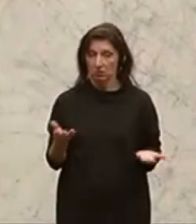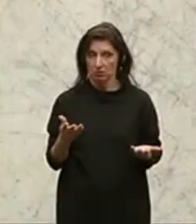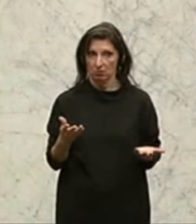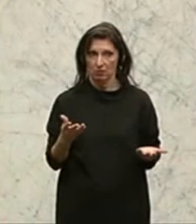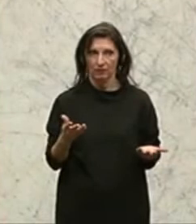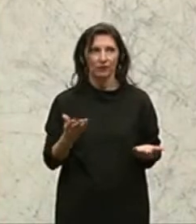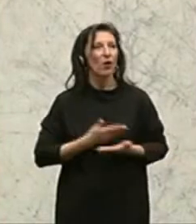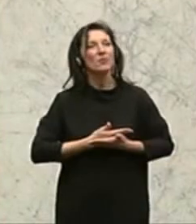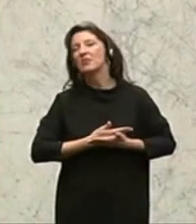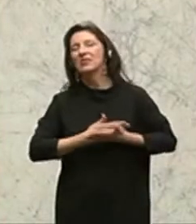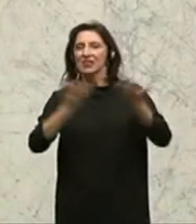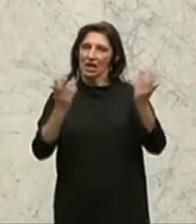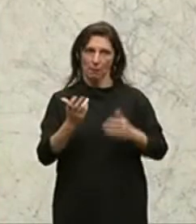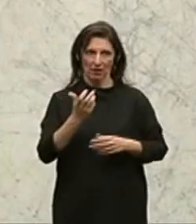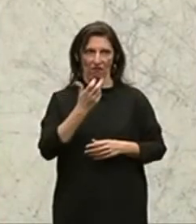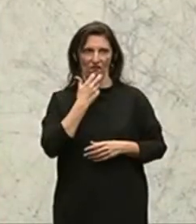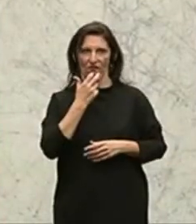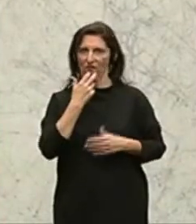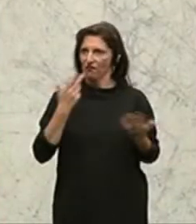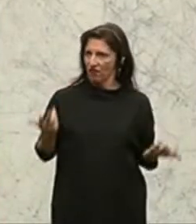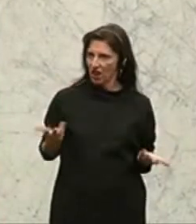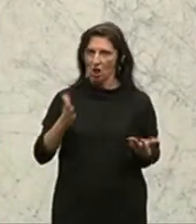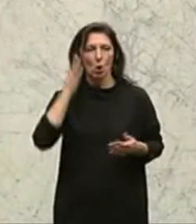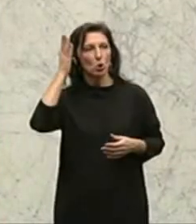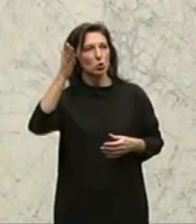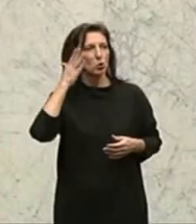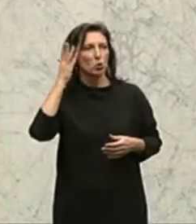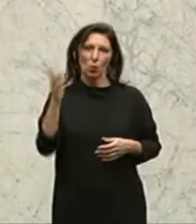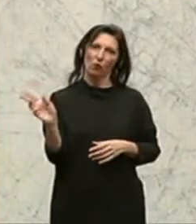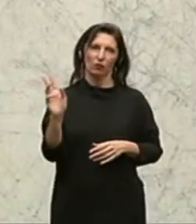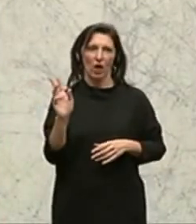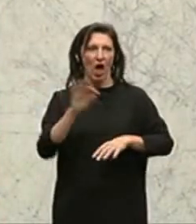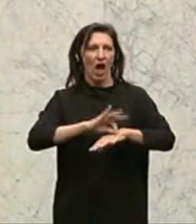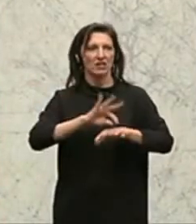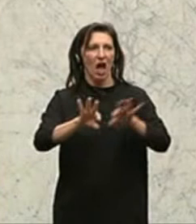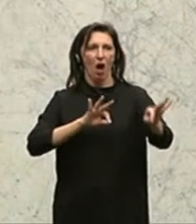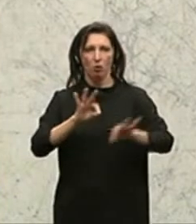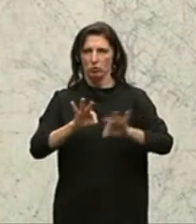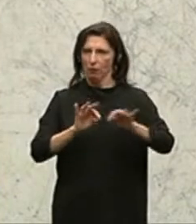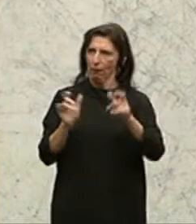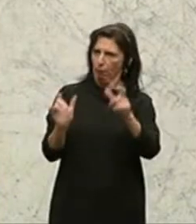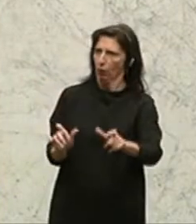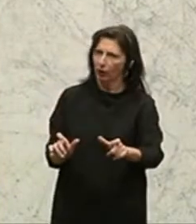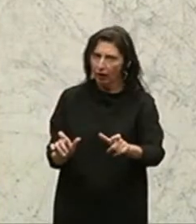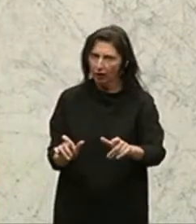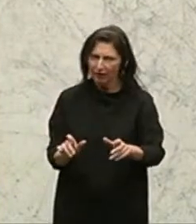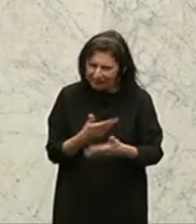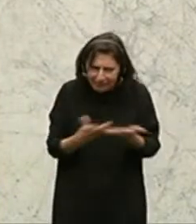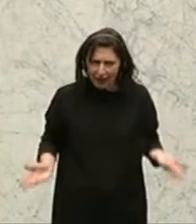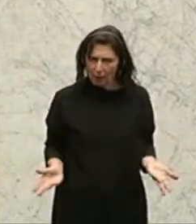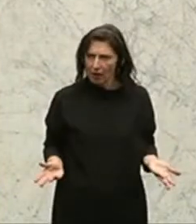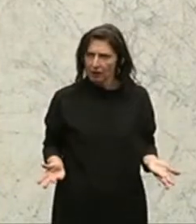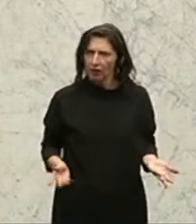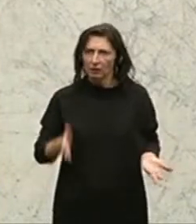Und niemand denkt daran, an der freien Arztwahl zu rütteln, weil es wichtig ist, dass die Patientinnen und Patienten ihrem